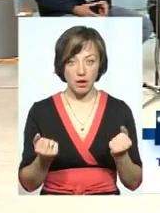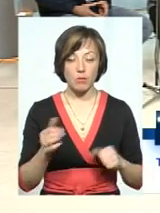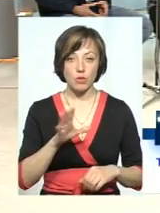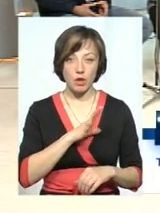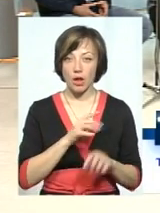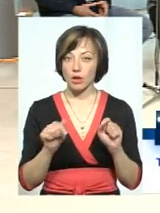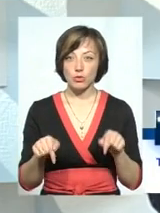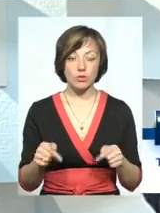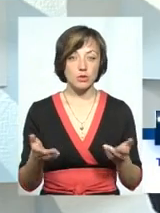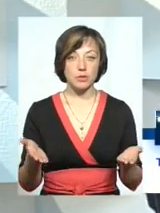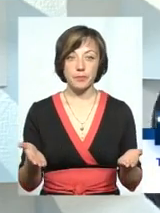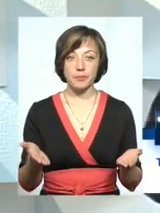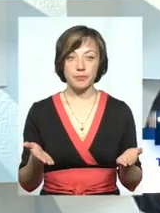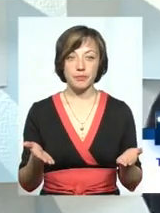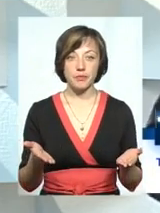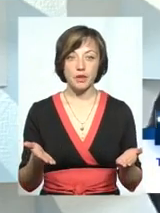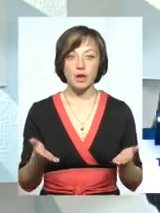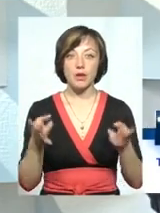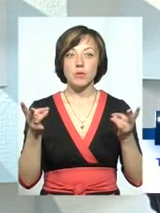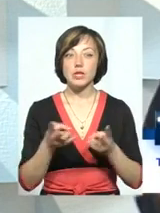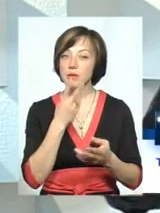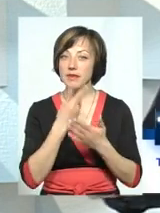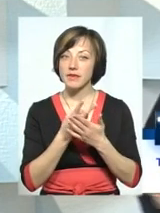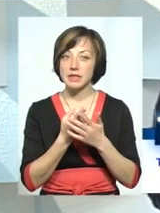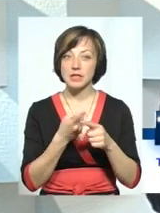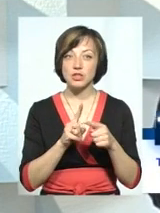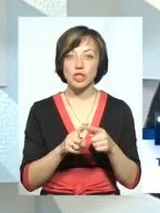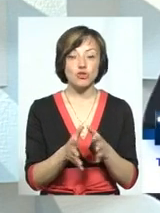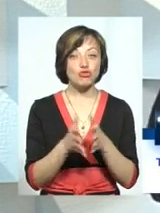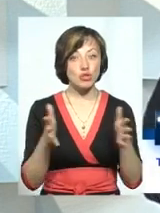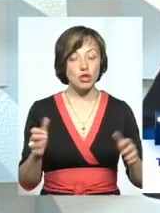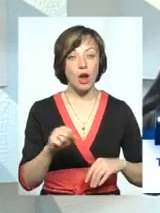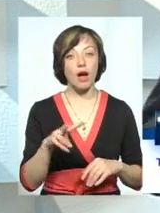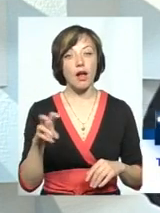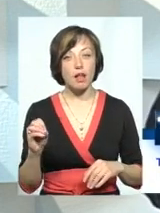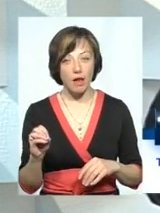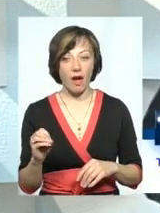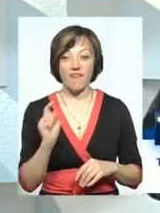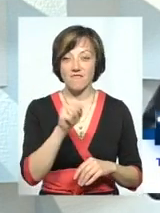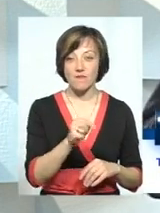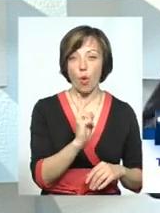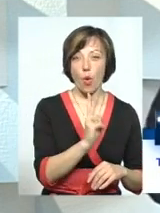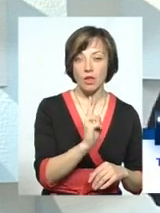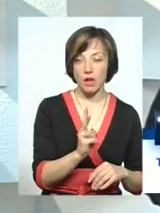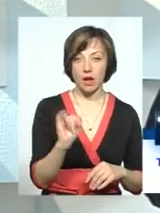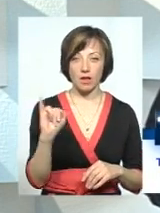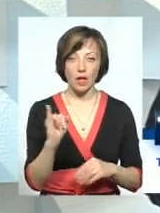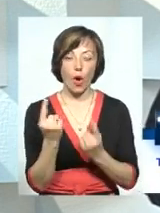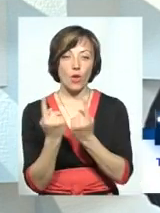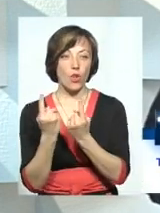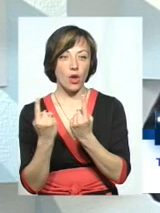Тому тут, як би сказати, потрібно дивитися на це трошки ширше, але те, що в ВКонтакті і